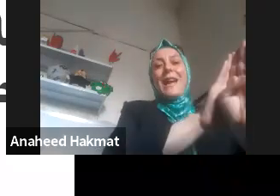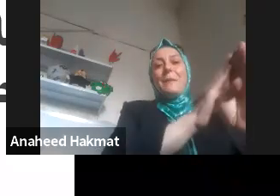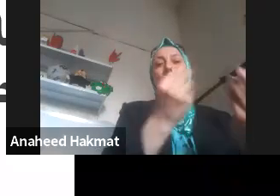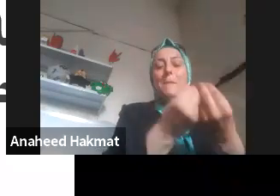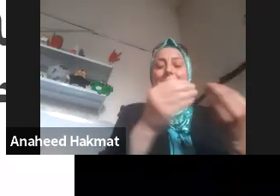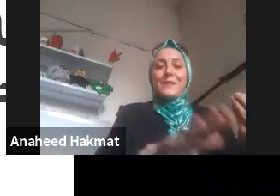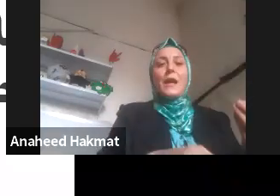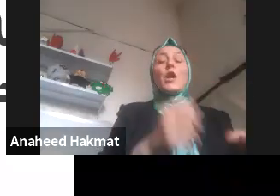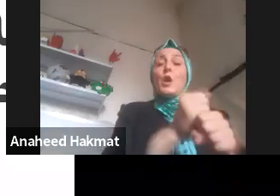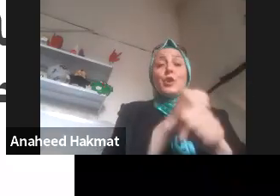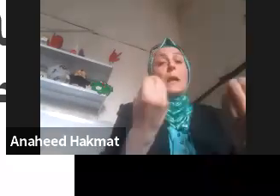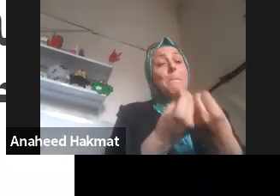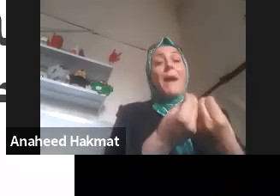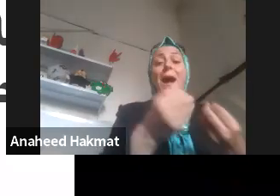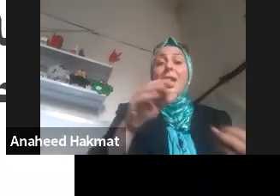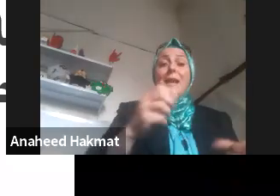ونشتغل مع اللجان.